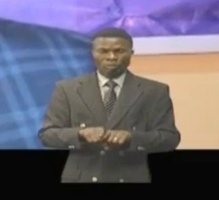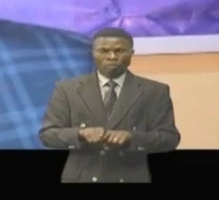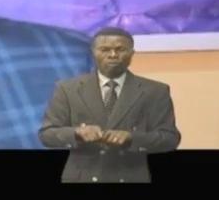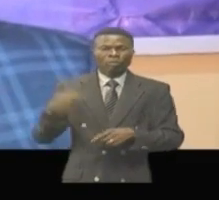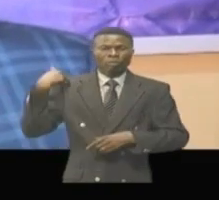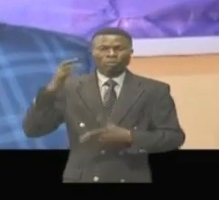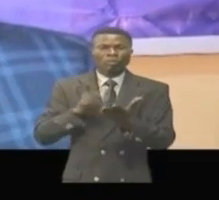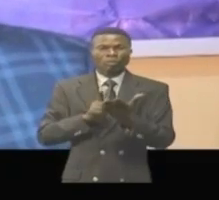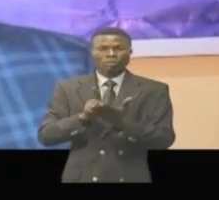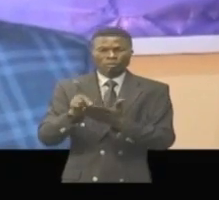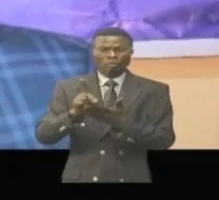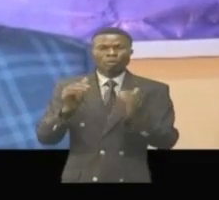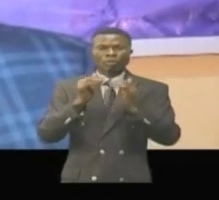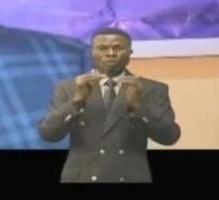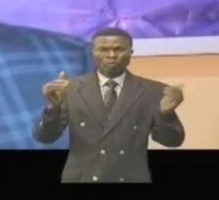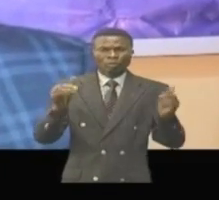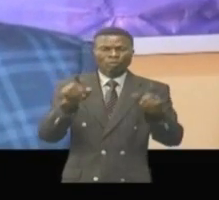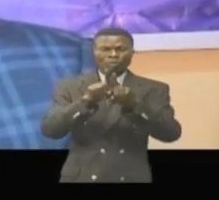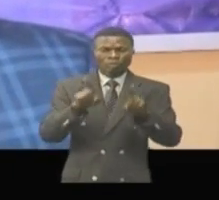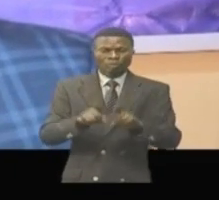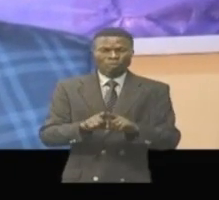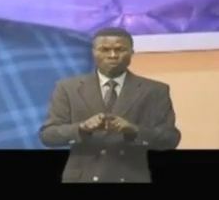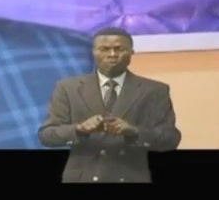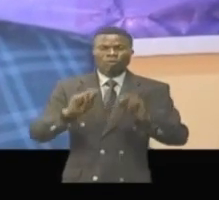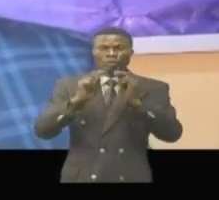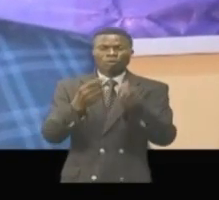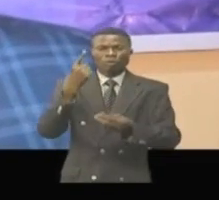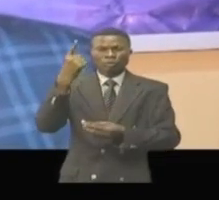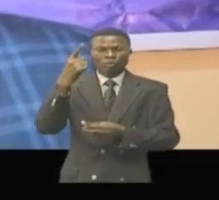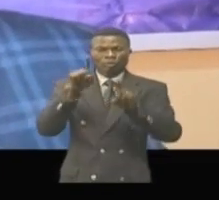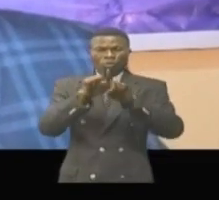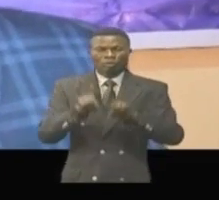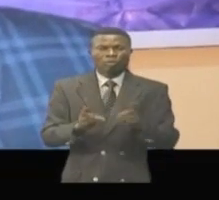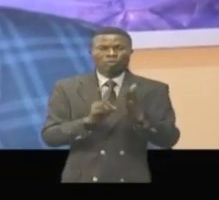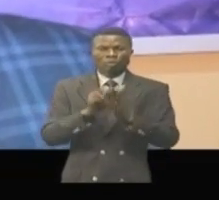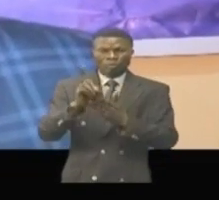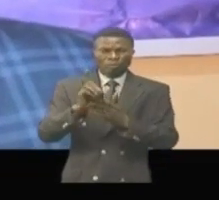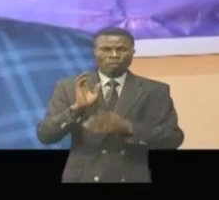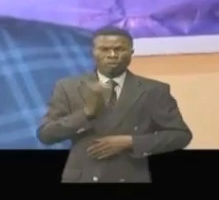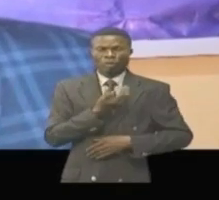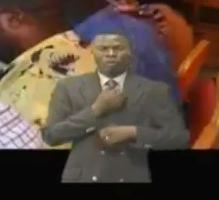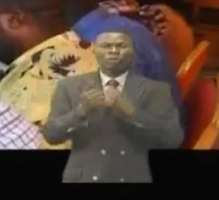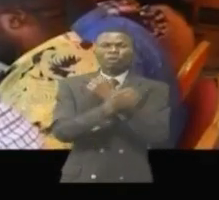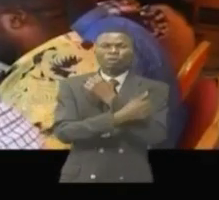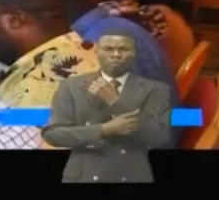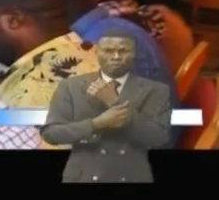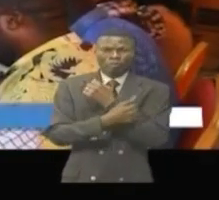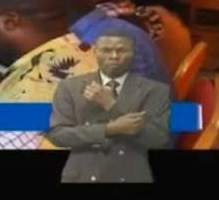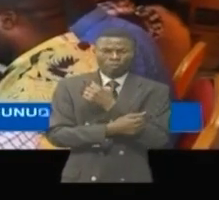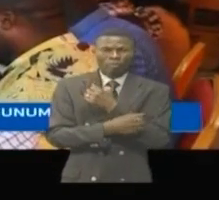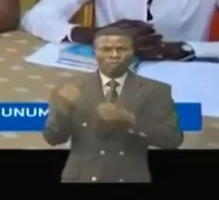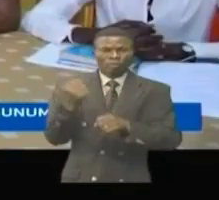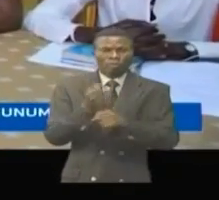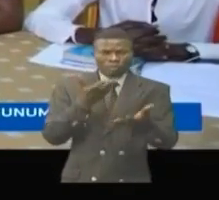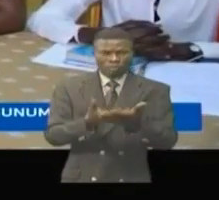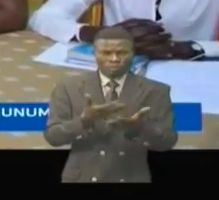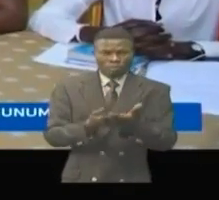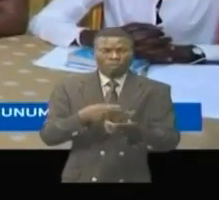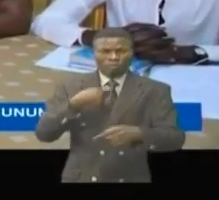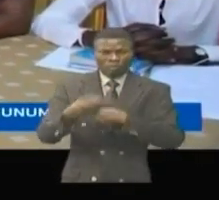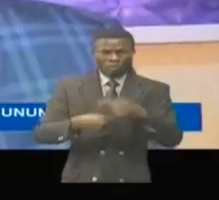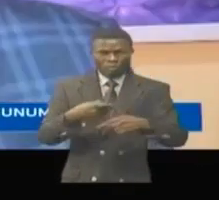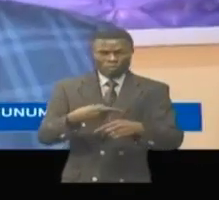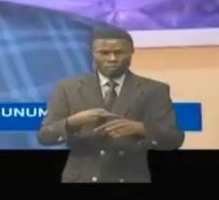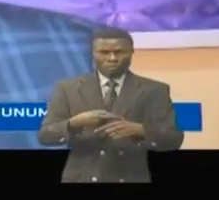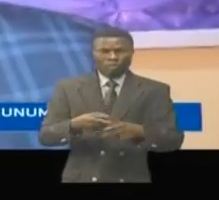de la paix et de l'unité et du développement de notre pays. Ces travaux vont se dérouler sous la